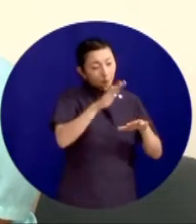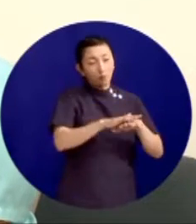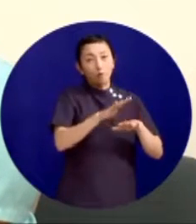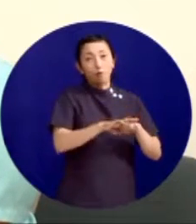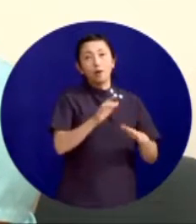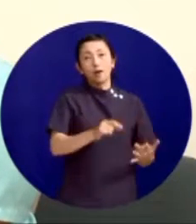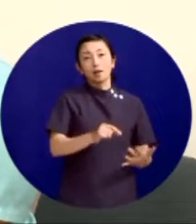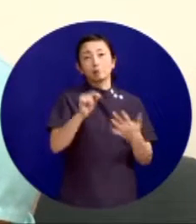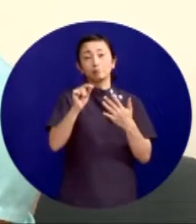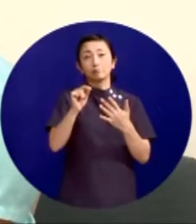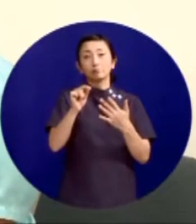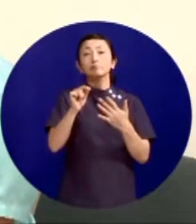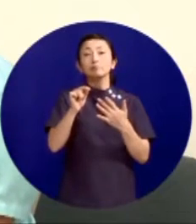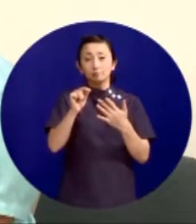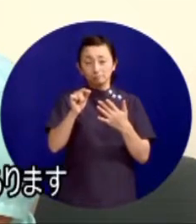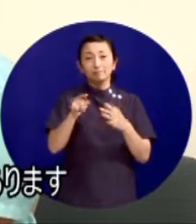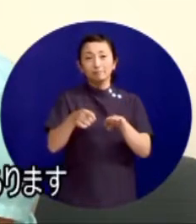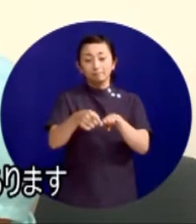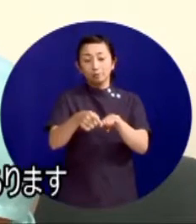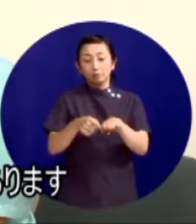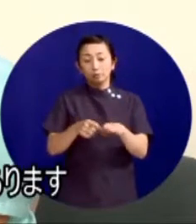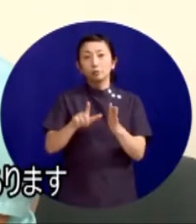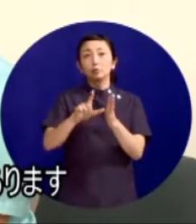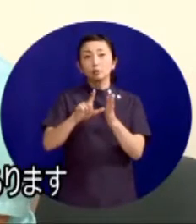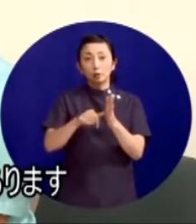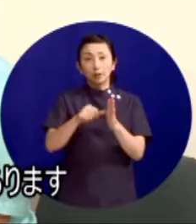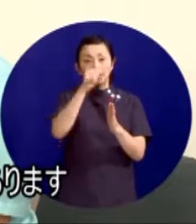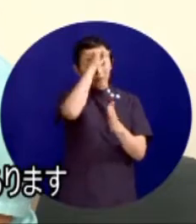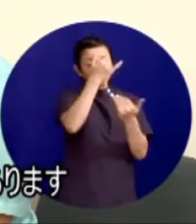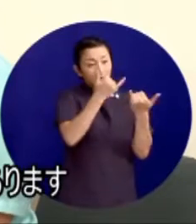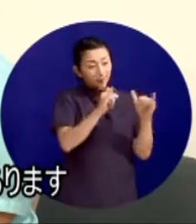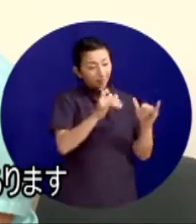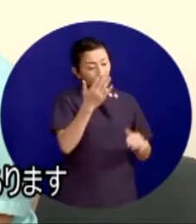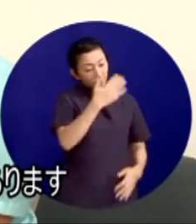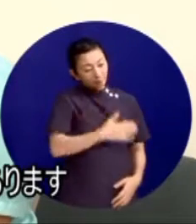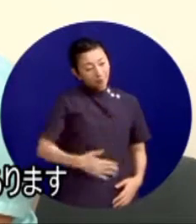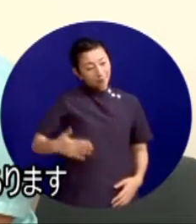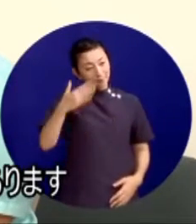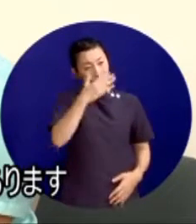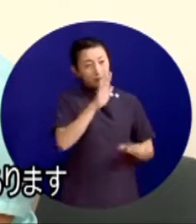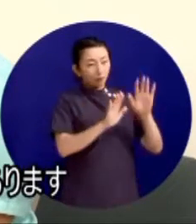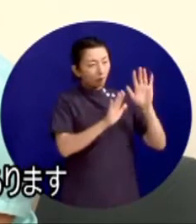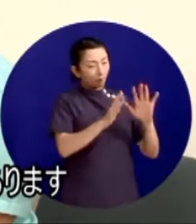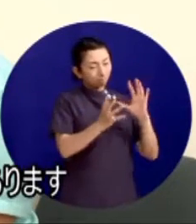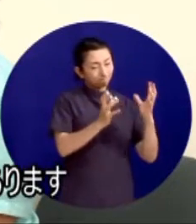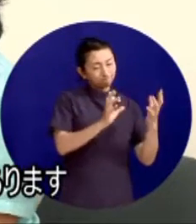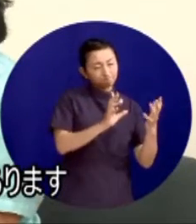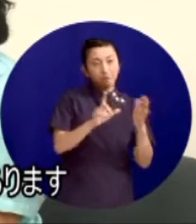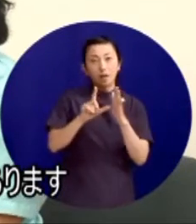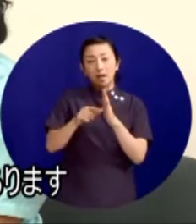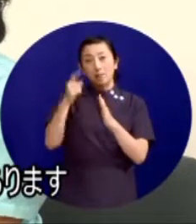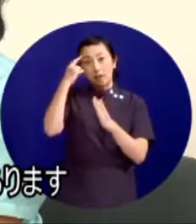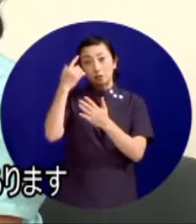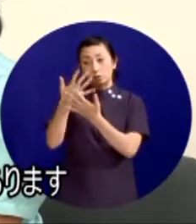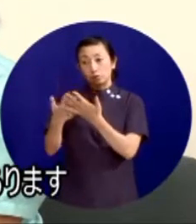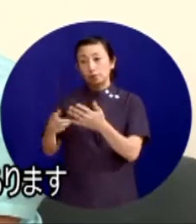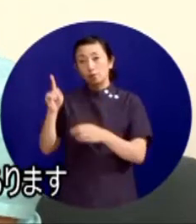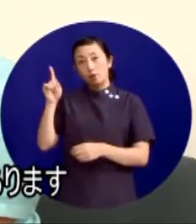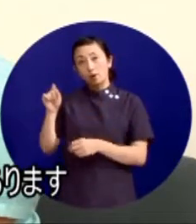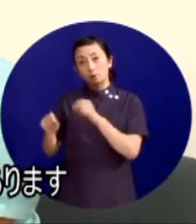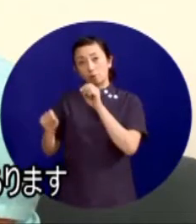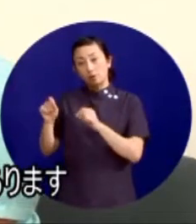られる麻酔法を選択しますが、手術中でも全身状態の変化に合わせて麻酔法を変更することがあります